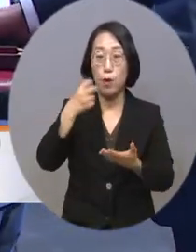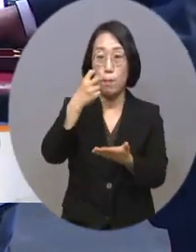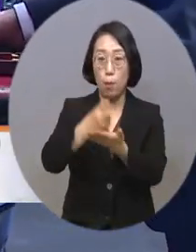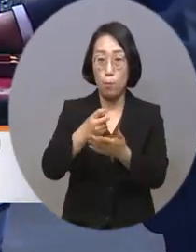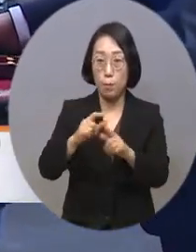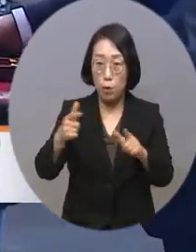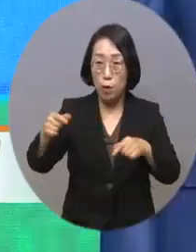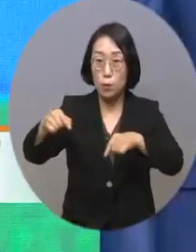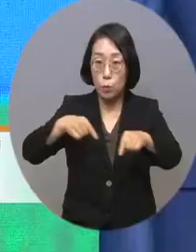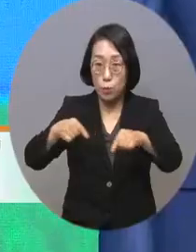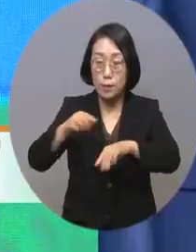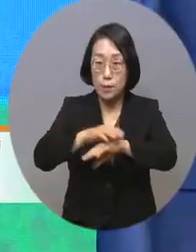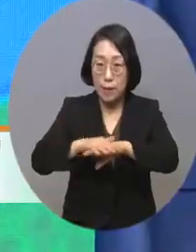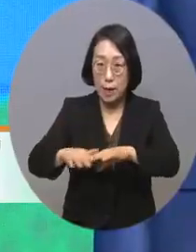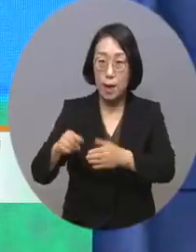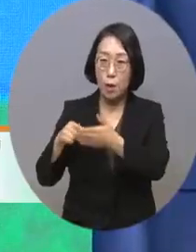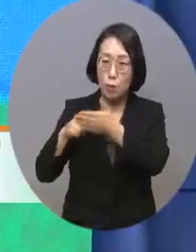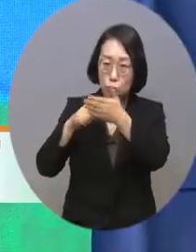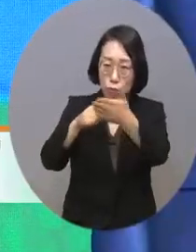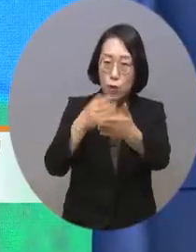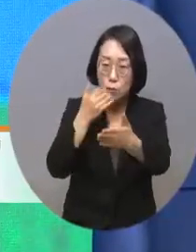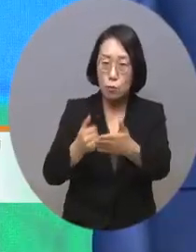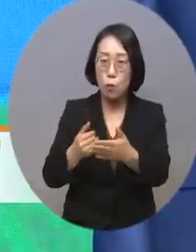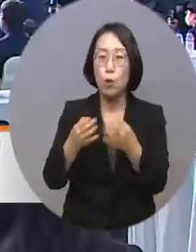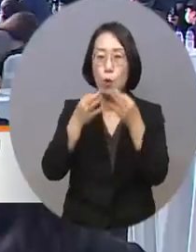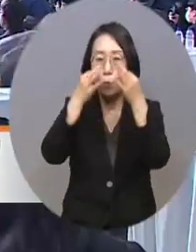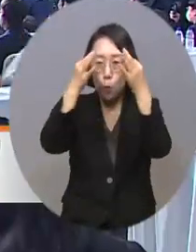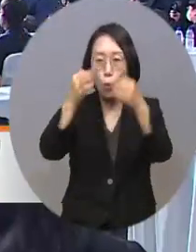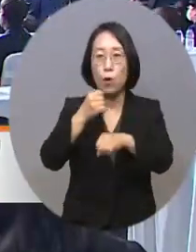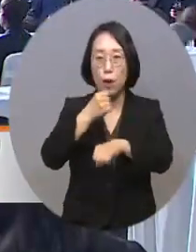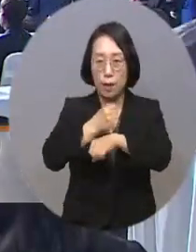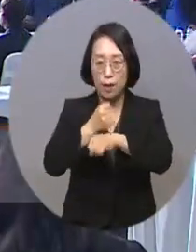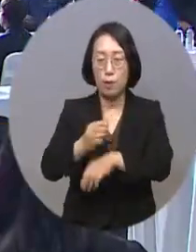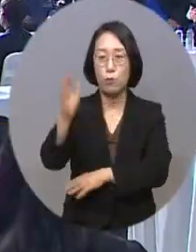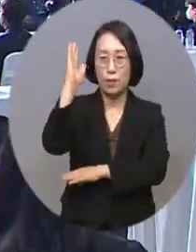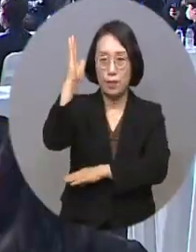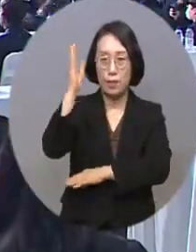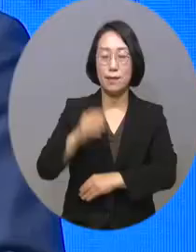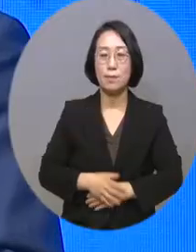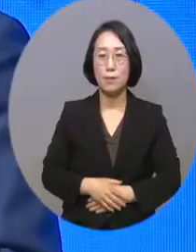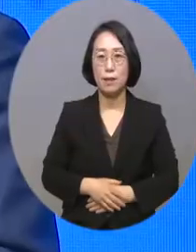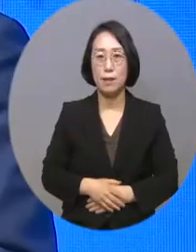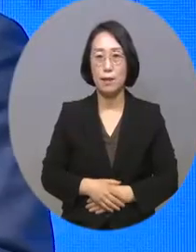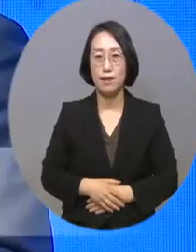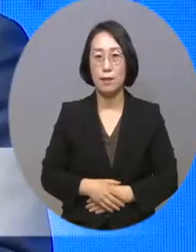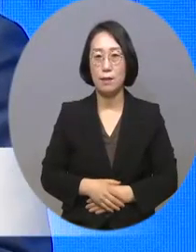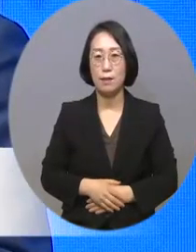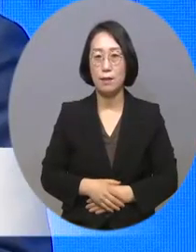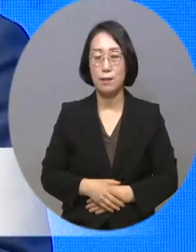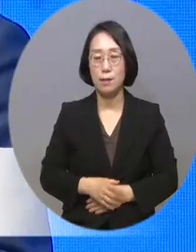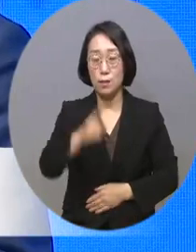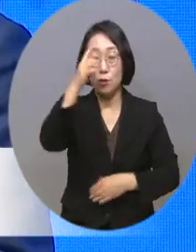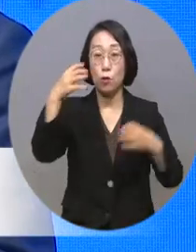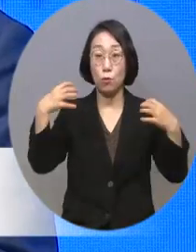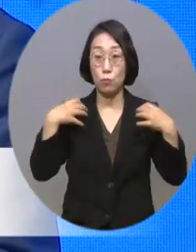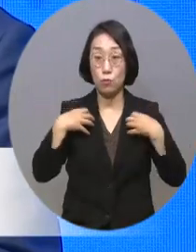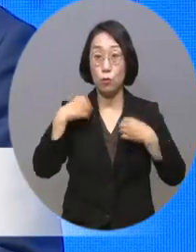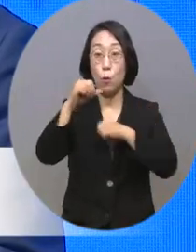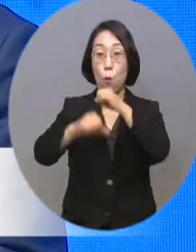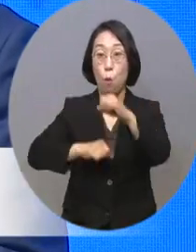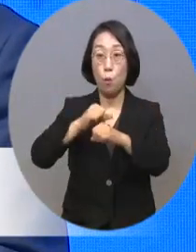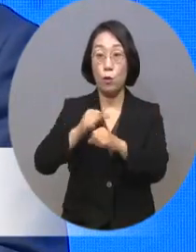없이 추진될 수 있도록 최선을 다하겠다는 뜻을 밝혔습니다. 정부는 지난